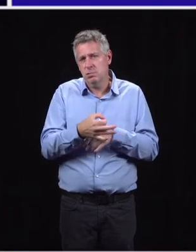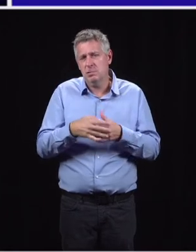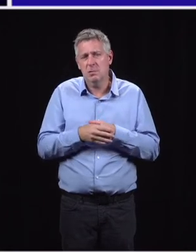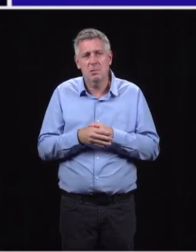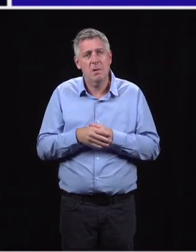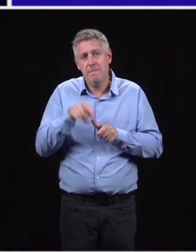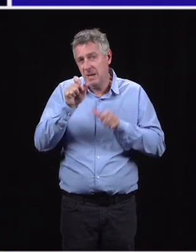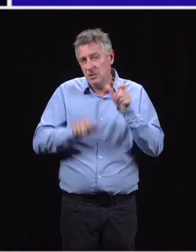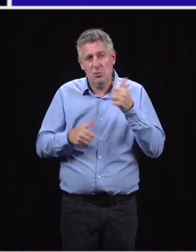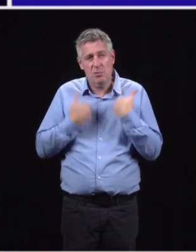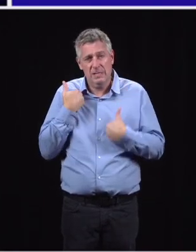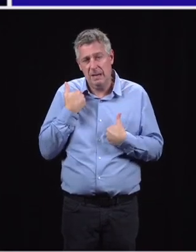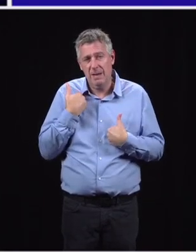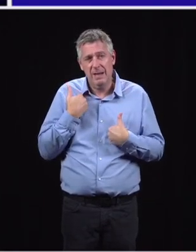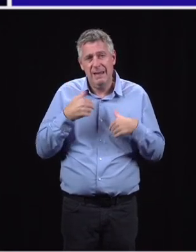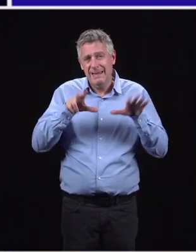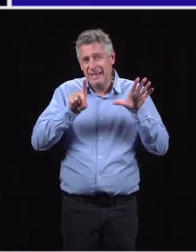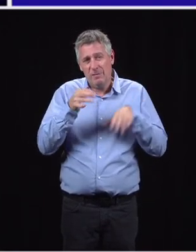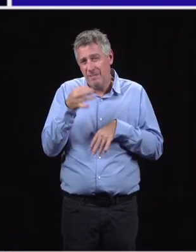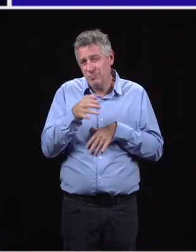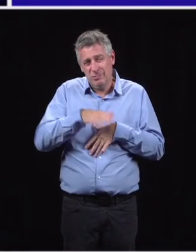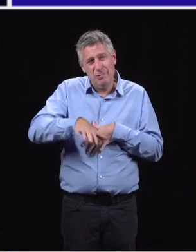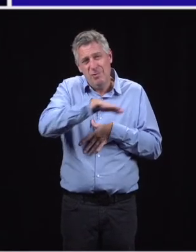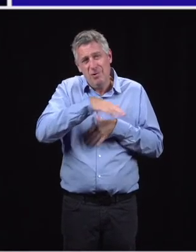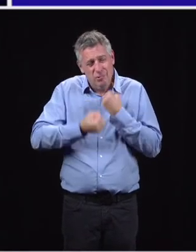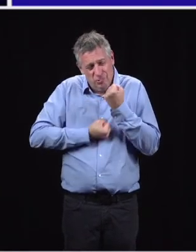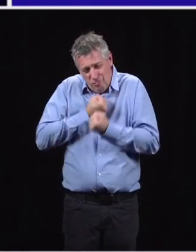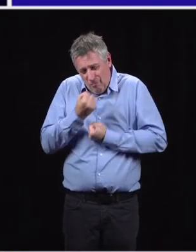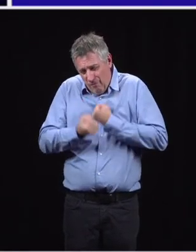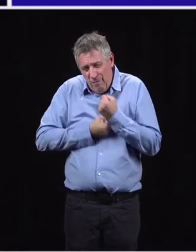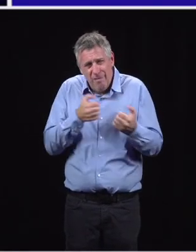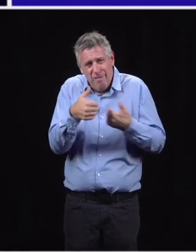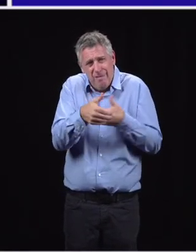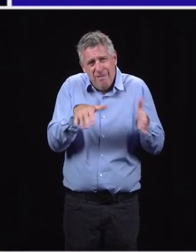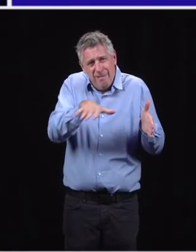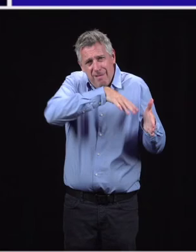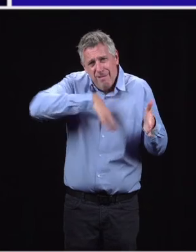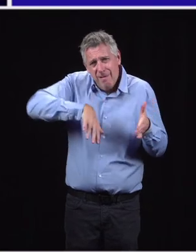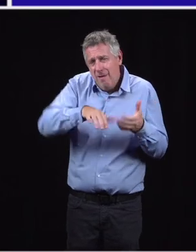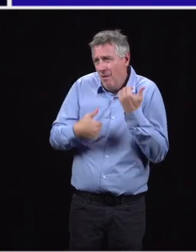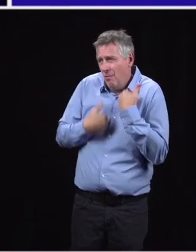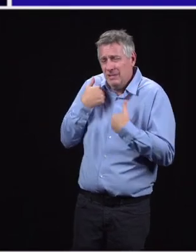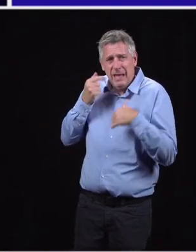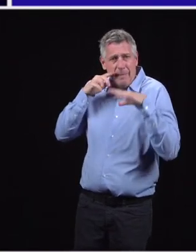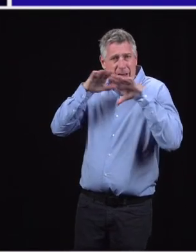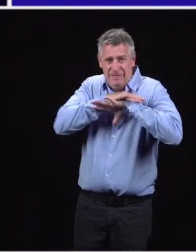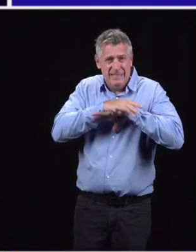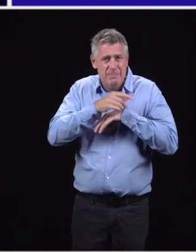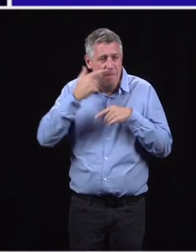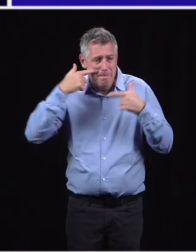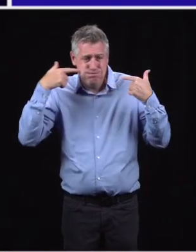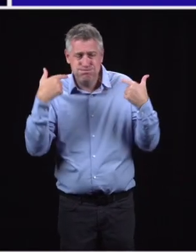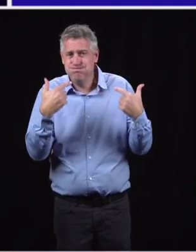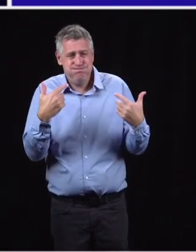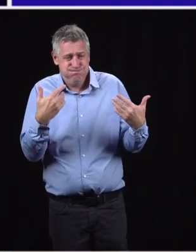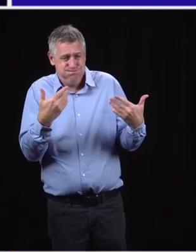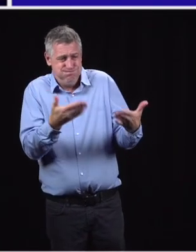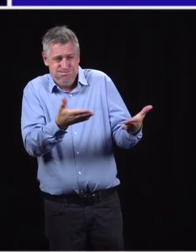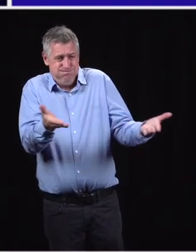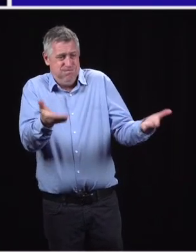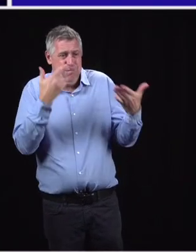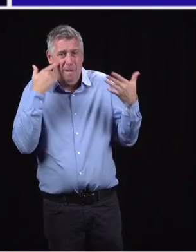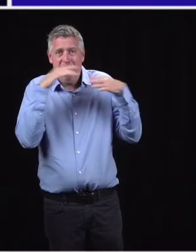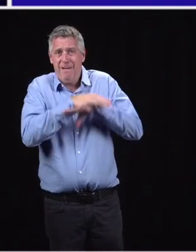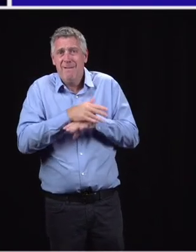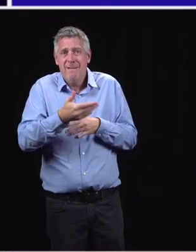en situation de handicap qui souffrent injustement de d'un handicap invisible donc c'est important de le préciser